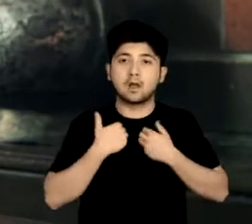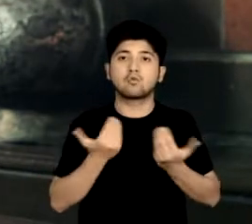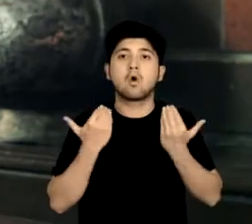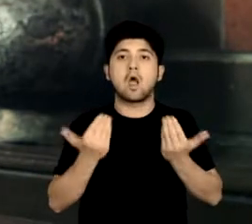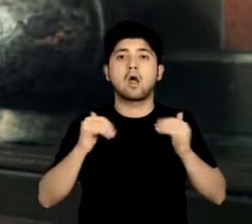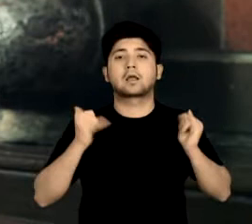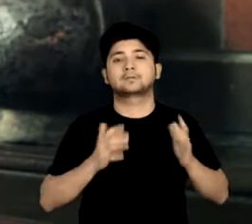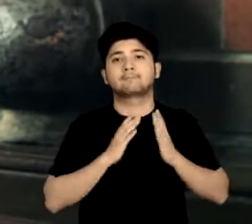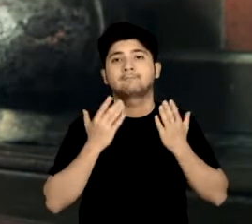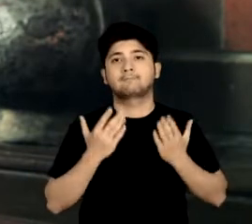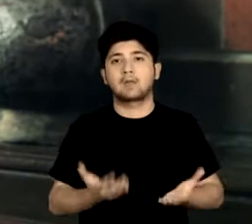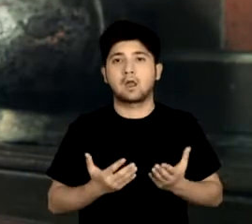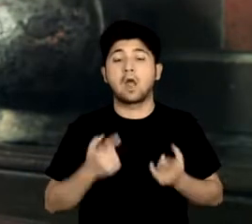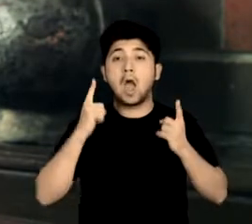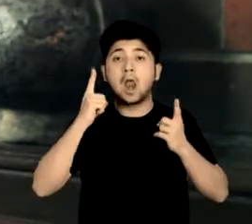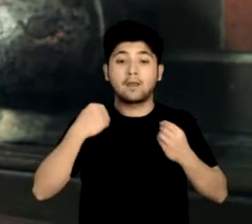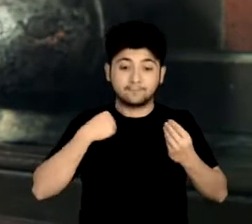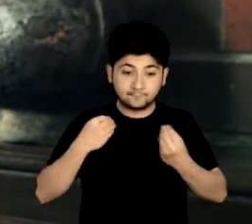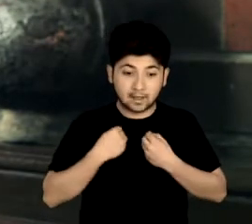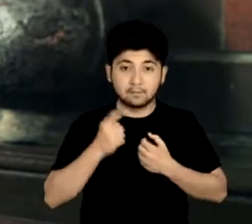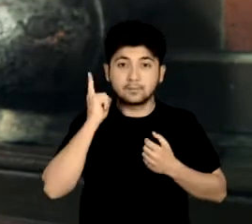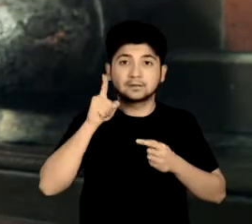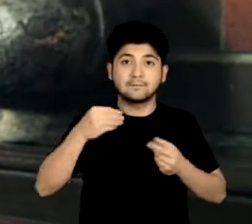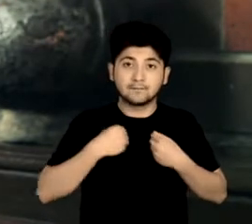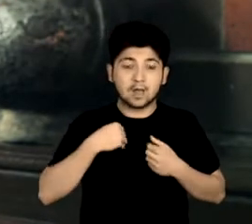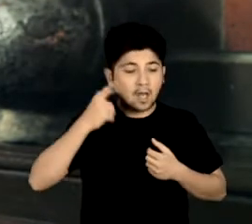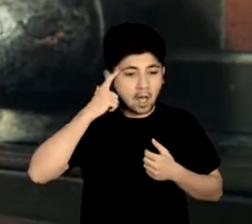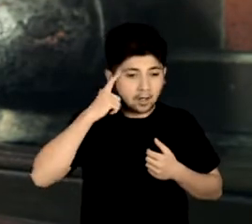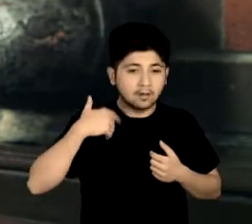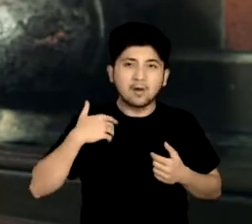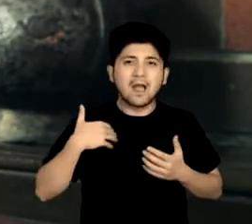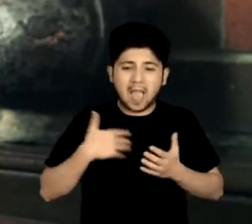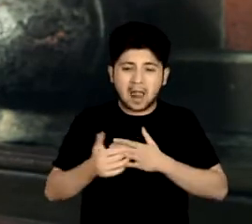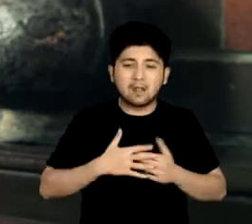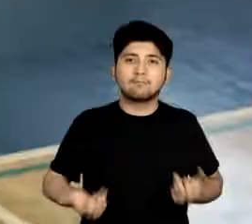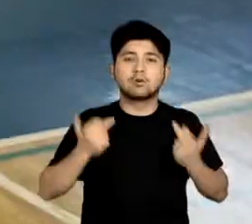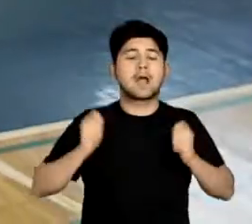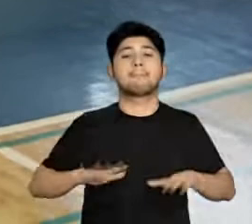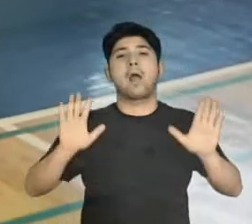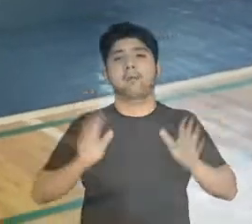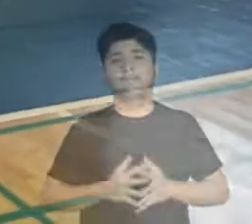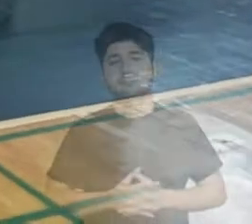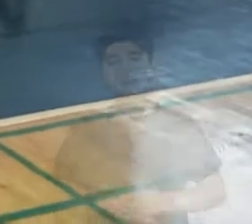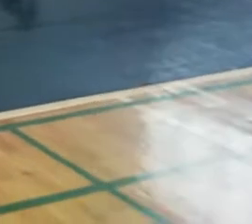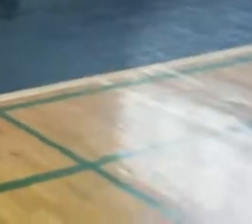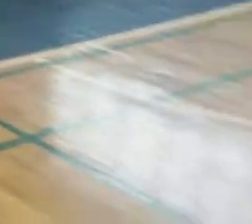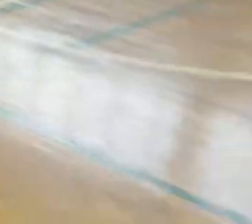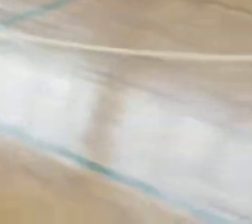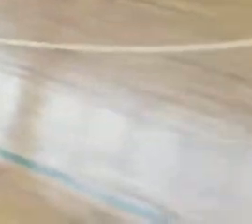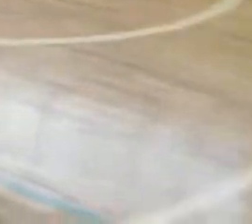ellerim artık dualar okuyordum böyle içimde. İşte Allah'ım girsin, ne olur aklımız boş dönmesin falan diye.